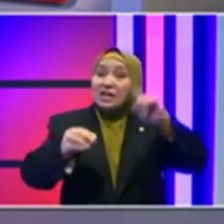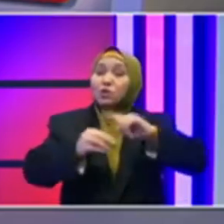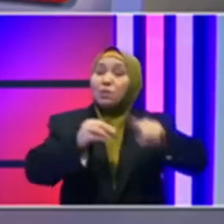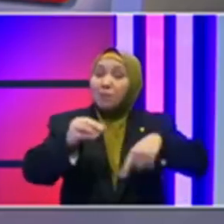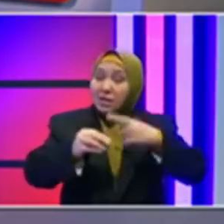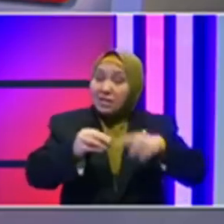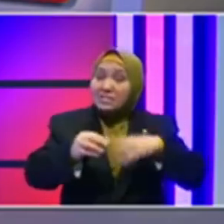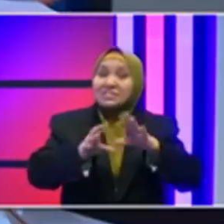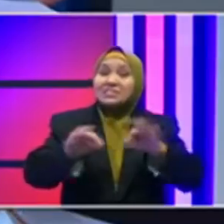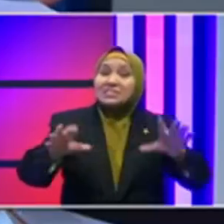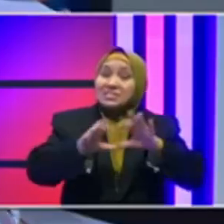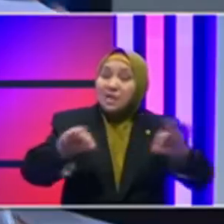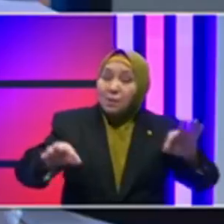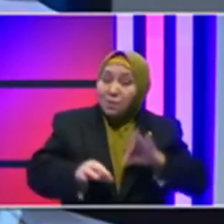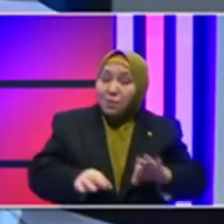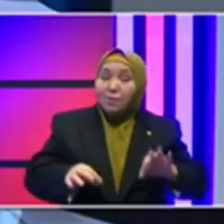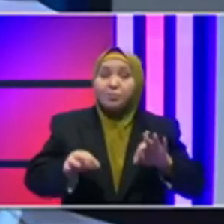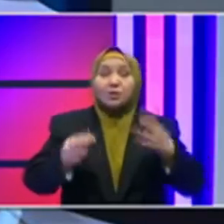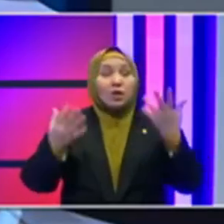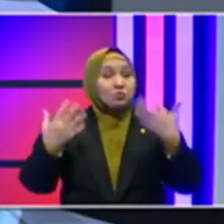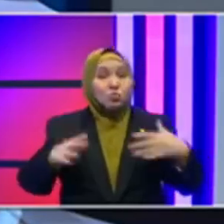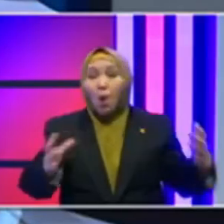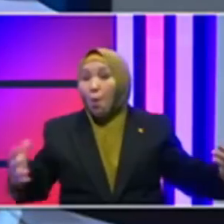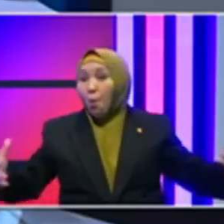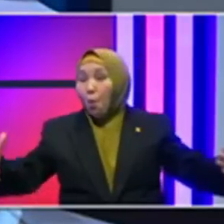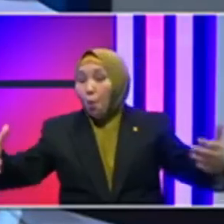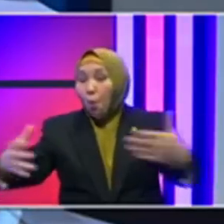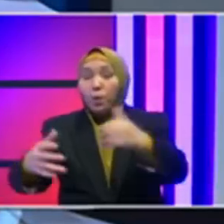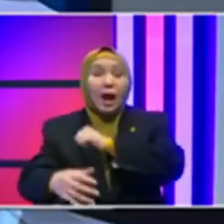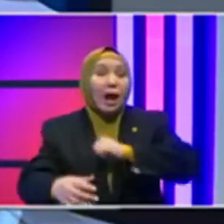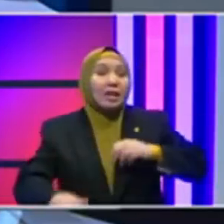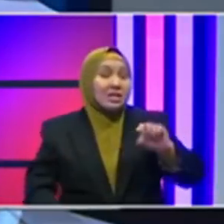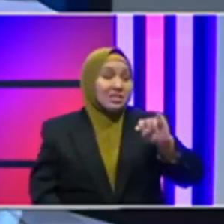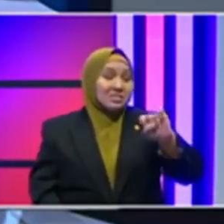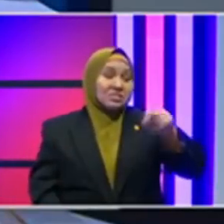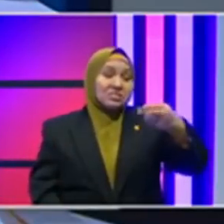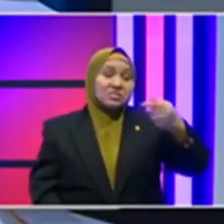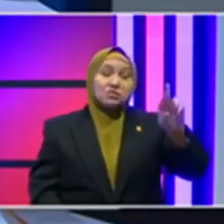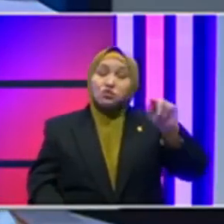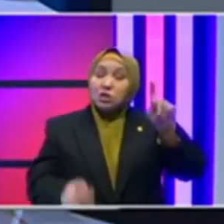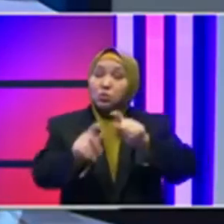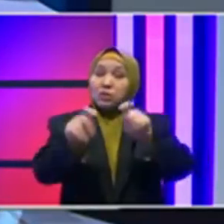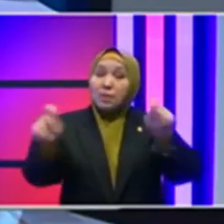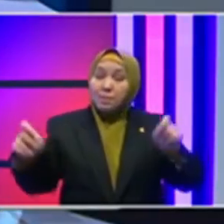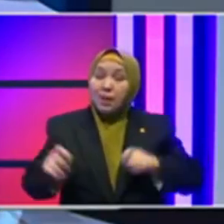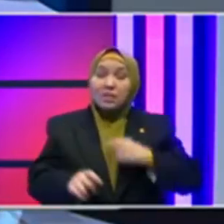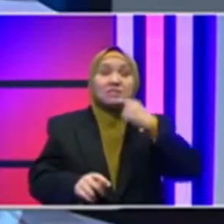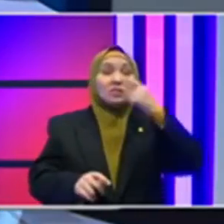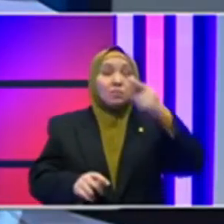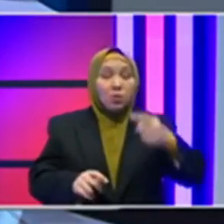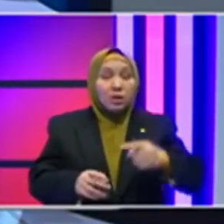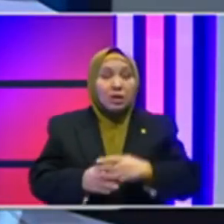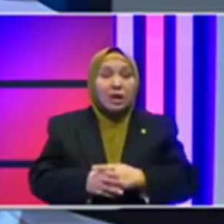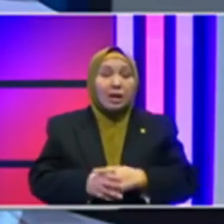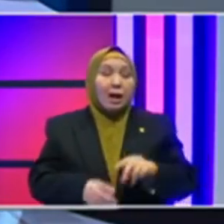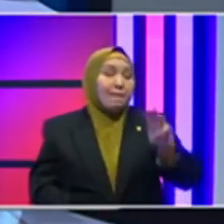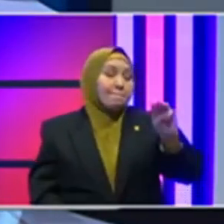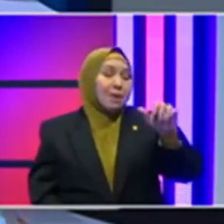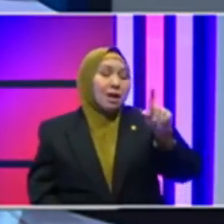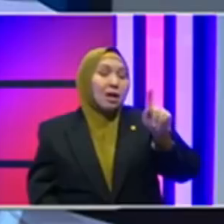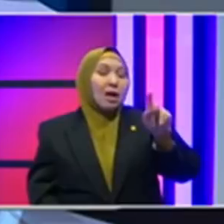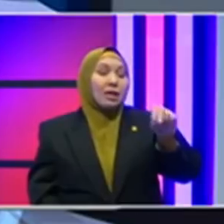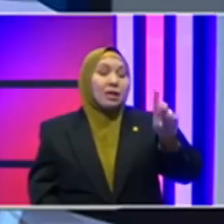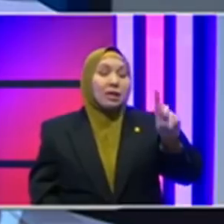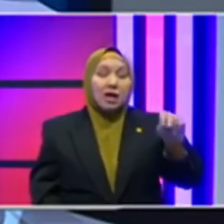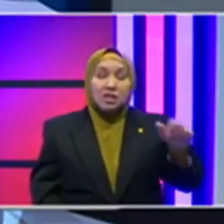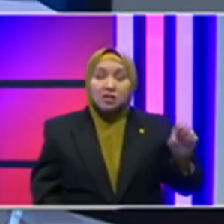apabila Firaun telah kumpul kan ahli sihir di satu tempat yang disebutkan makanan tua ya